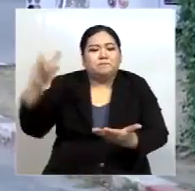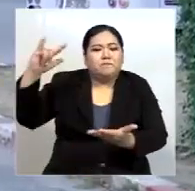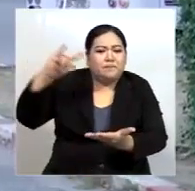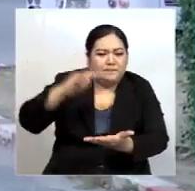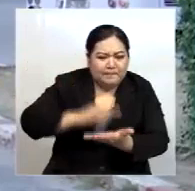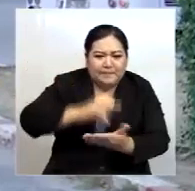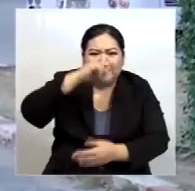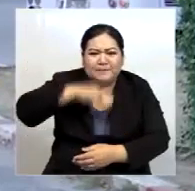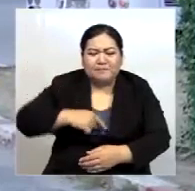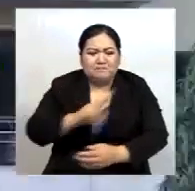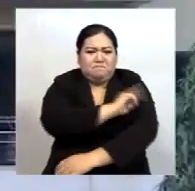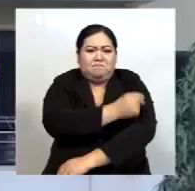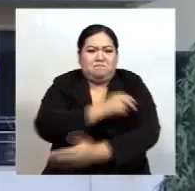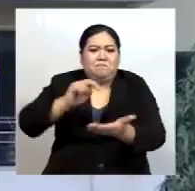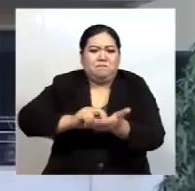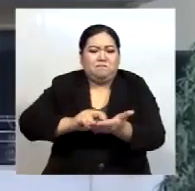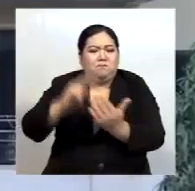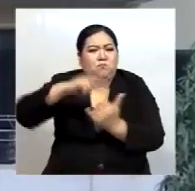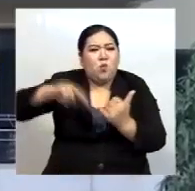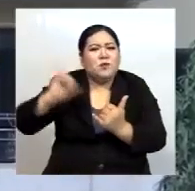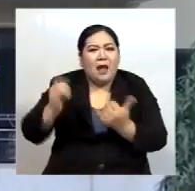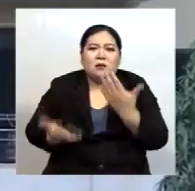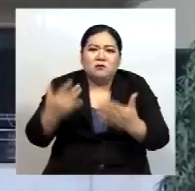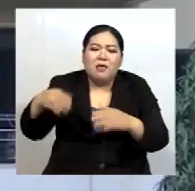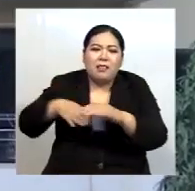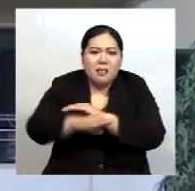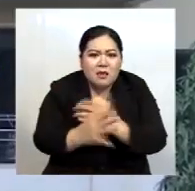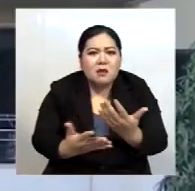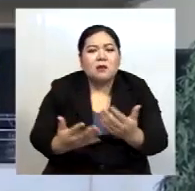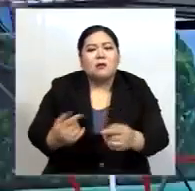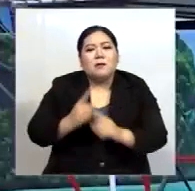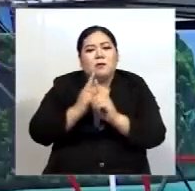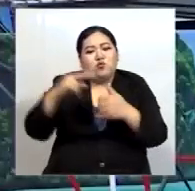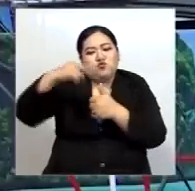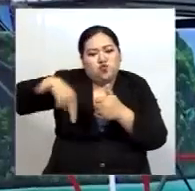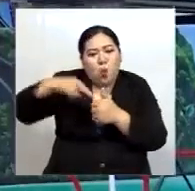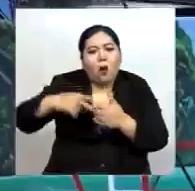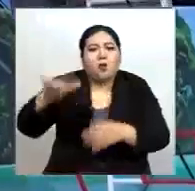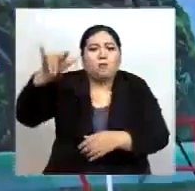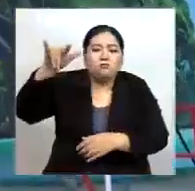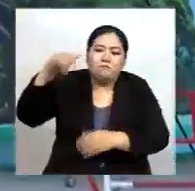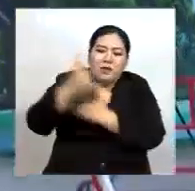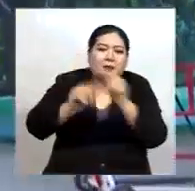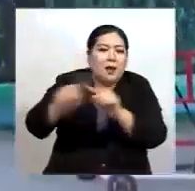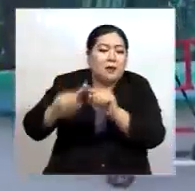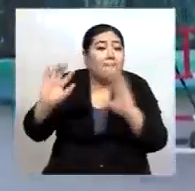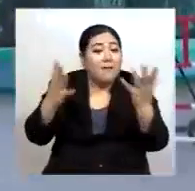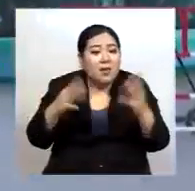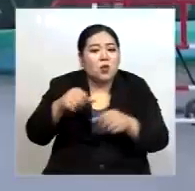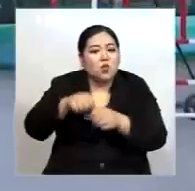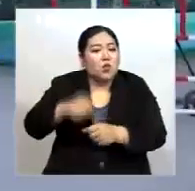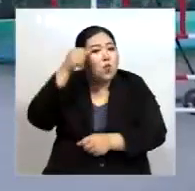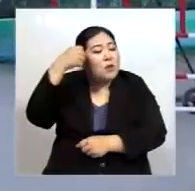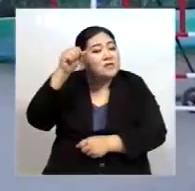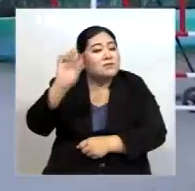เสี่ยงแต่ไม่มีใบรับรองแพทย์หรือว่าหลุดเล็ดลอดเดินทางมาได้หรือว่าไม่ผ่านระบบการคัดกรองจากต้นทางครบ14